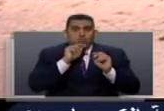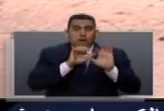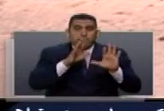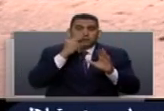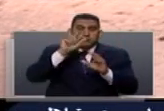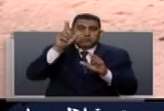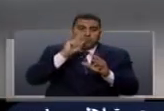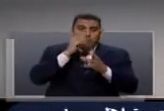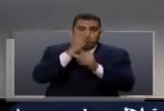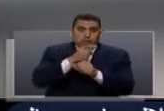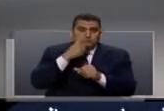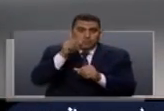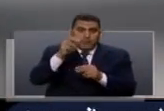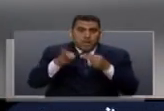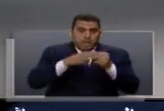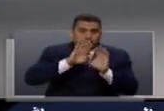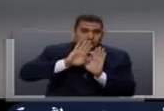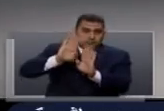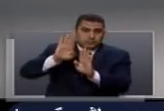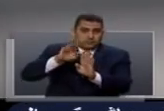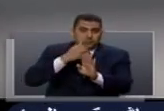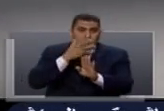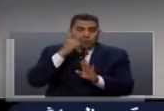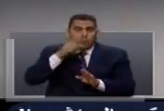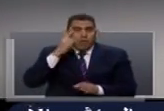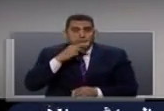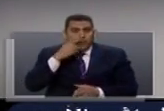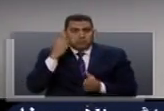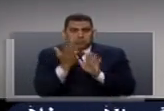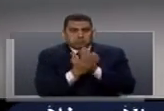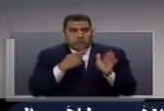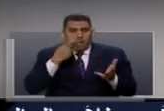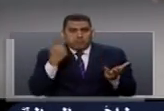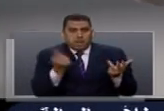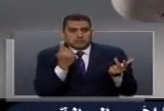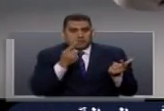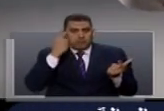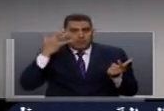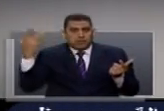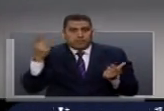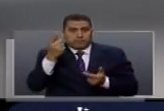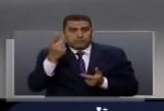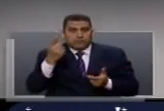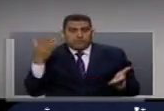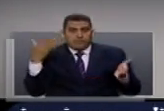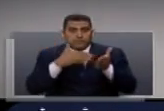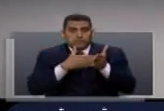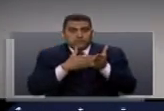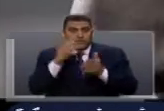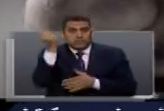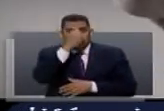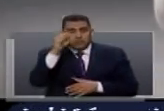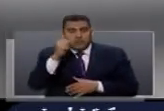لدعوه محمد في مكه كان بيقول لهم ان ده ان ده ان ديت كلها اساطير يعني في النهايه في